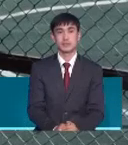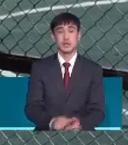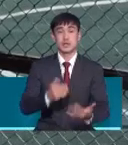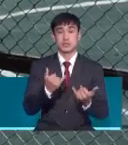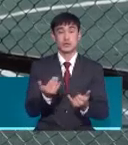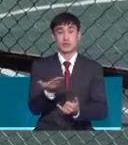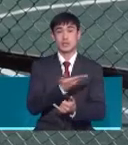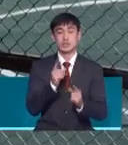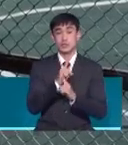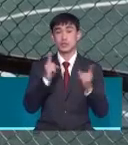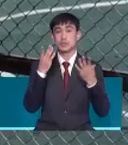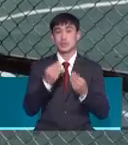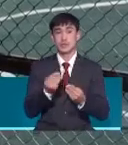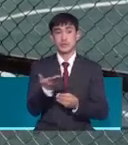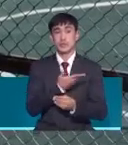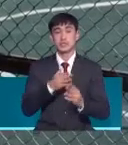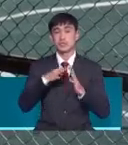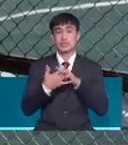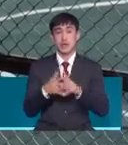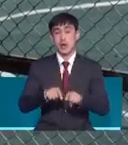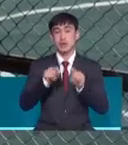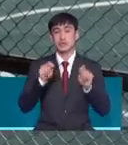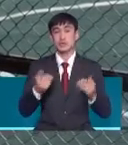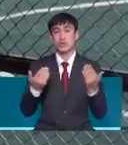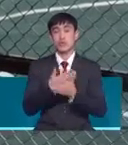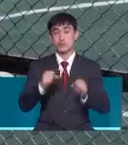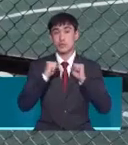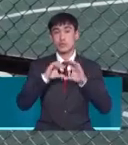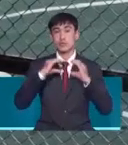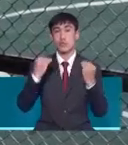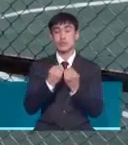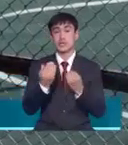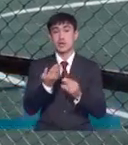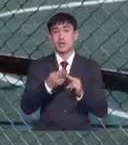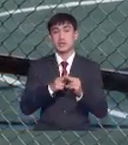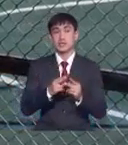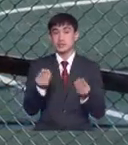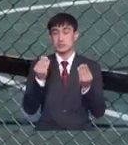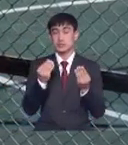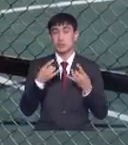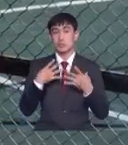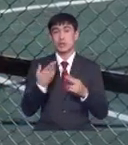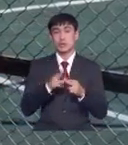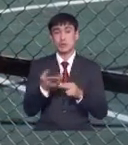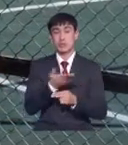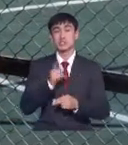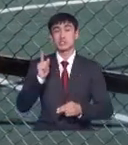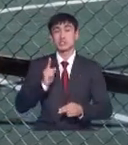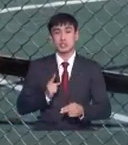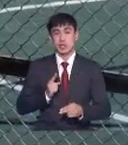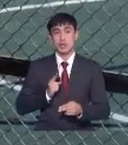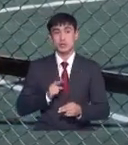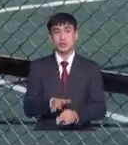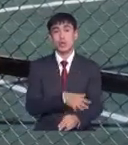Сегодня для нас особенный день. В нашем селе открылся новый спортивный комплекс. Это знаковое событие, которое мы с нетерпением